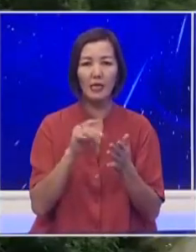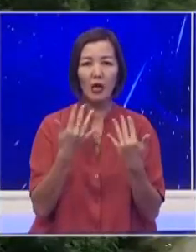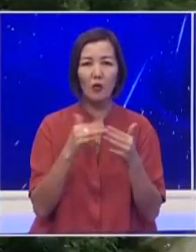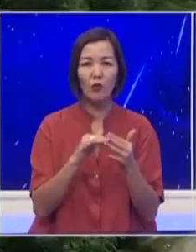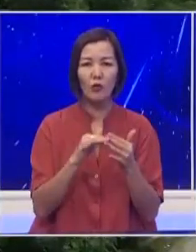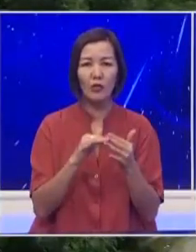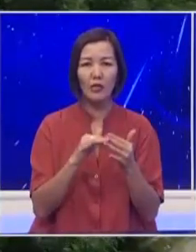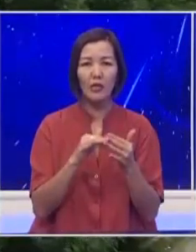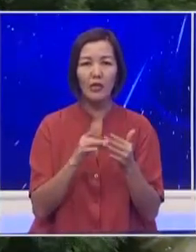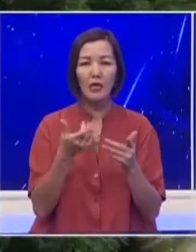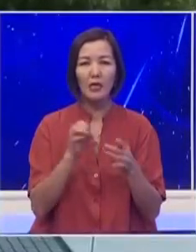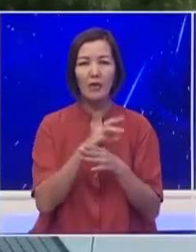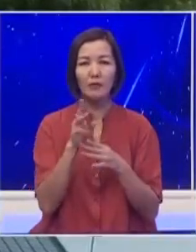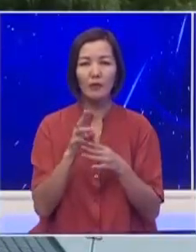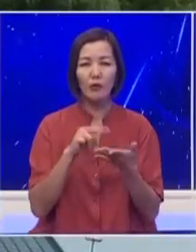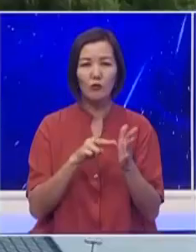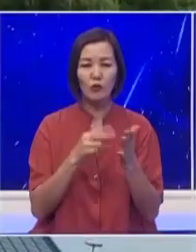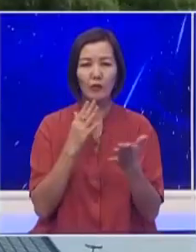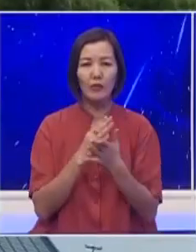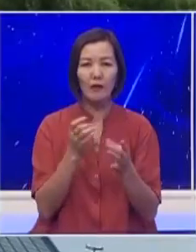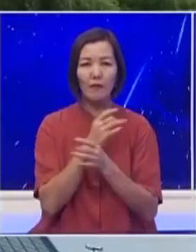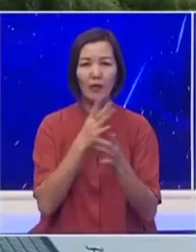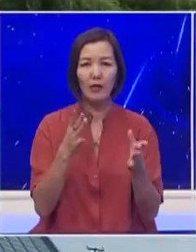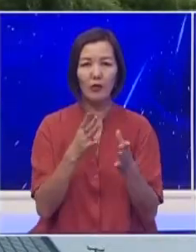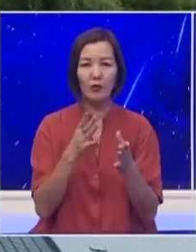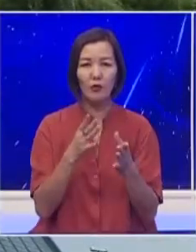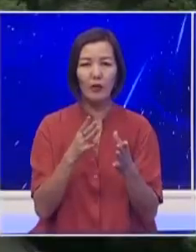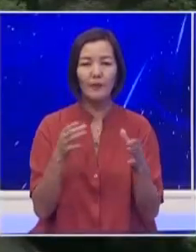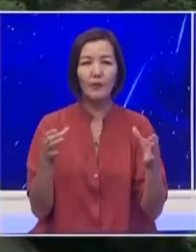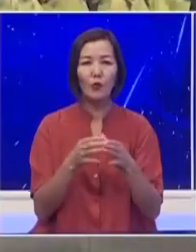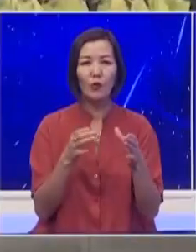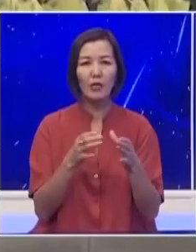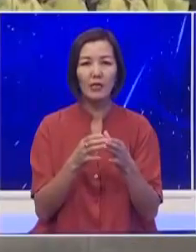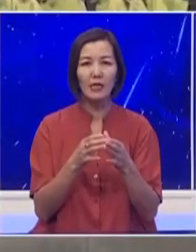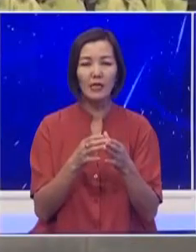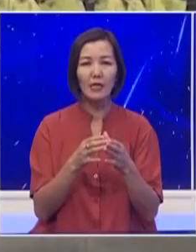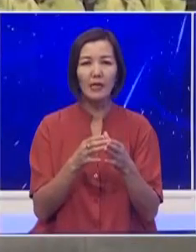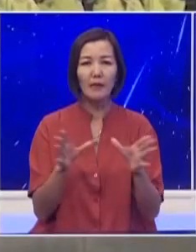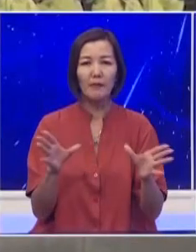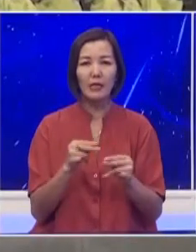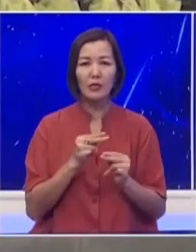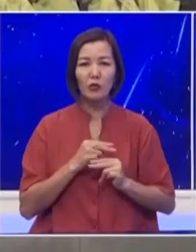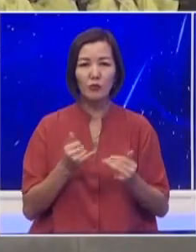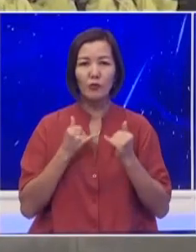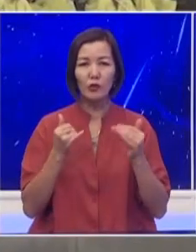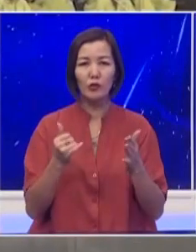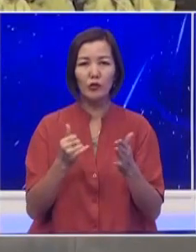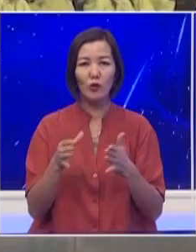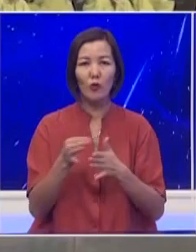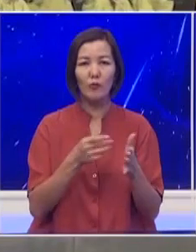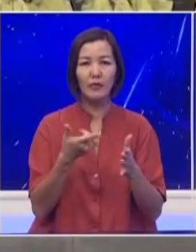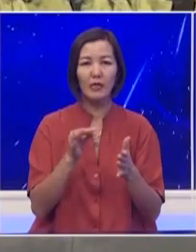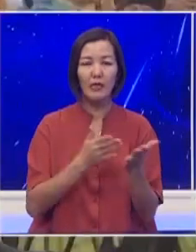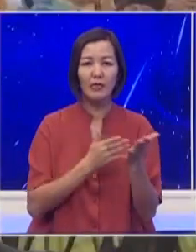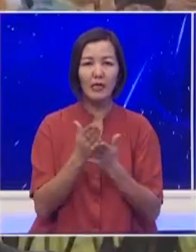тұрмыстық тұтынушыларын газбен қамтамасыз ету бар. Мерейтойды атап өту аясында серіктестік өкілдері нәтижелі бірлескен жұмыс үшін алғыс ретінде